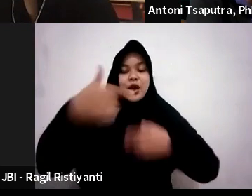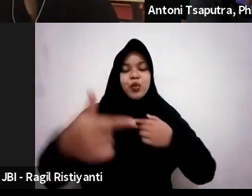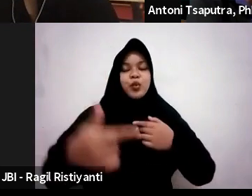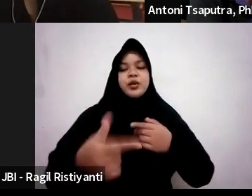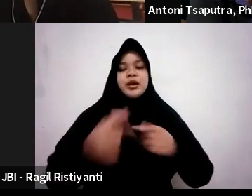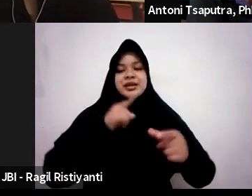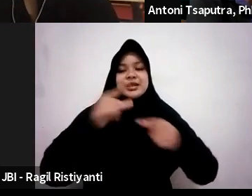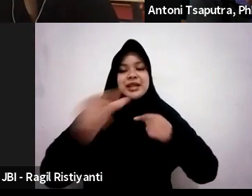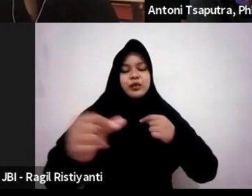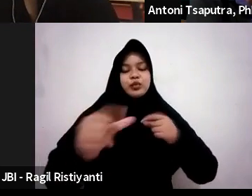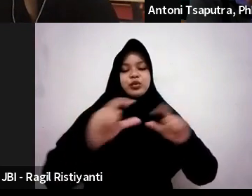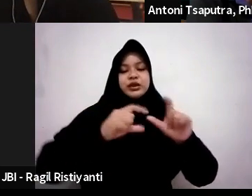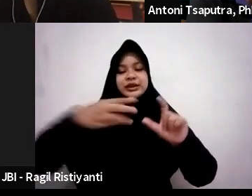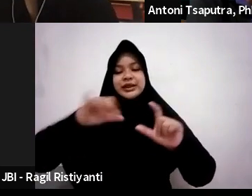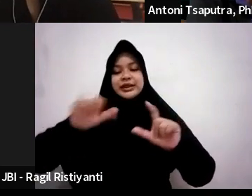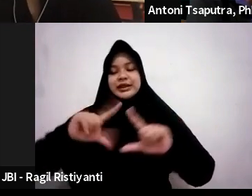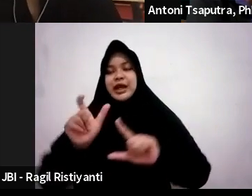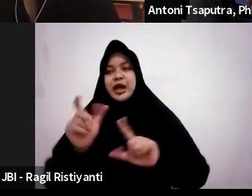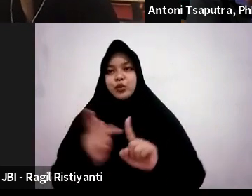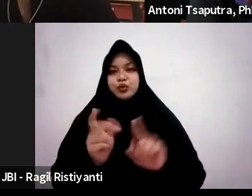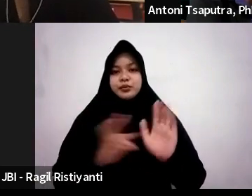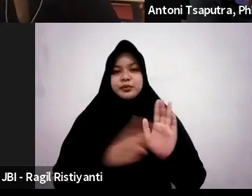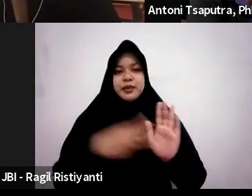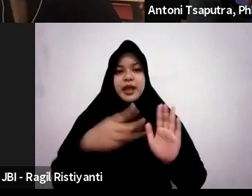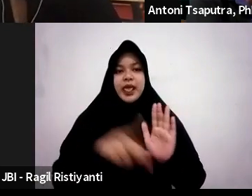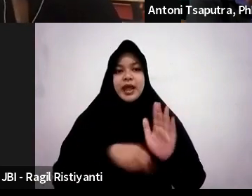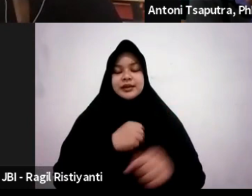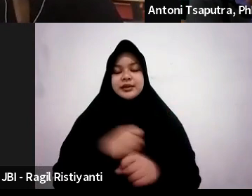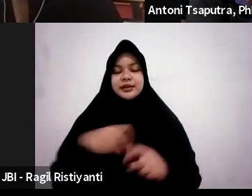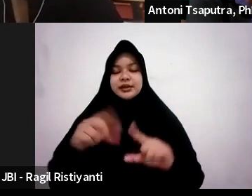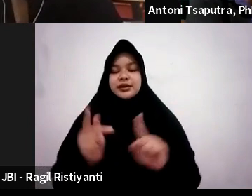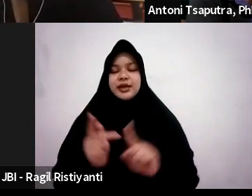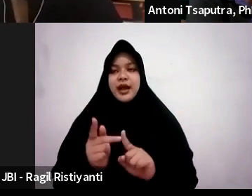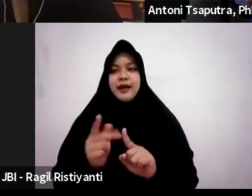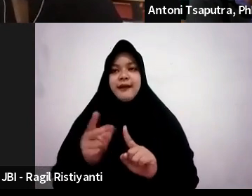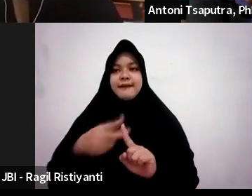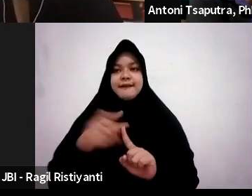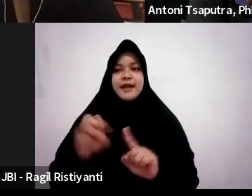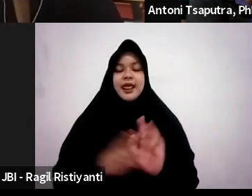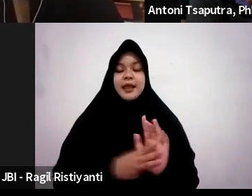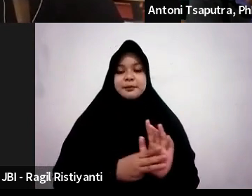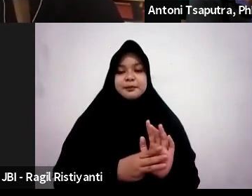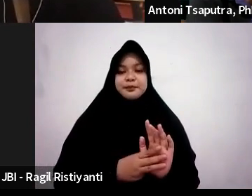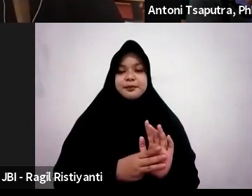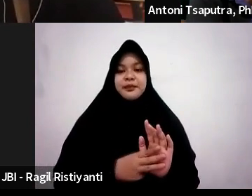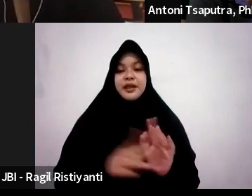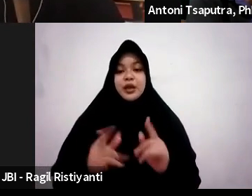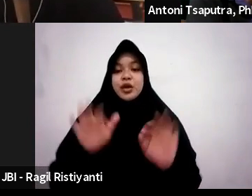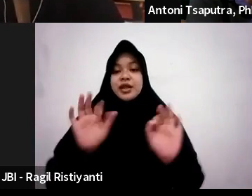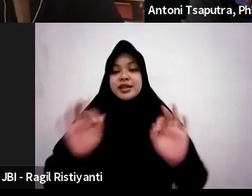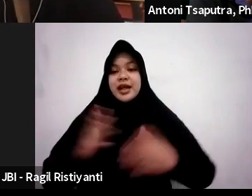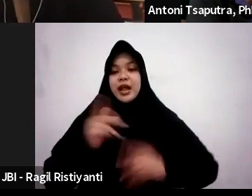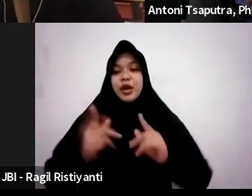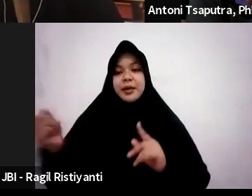sejauh langka itu itu sementara itu dari saya ya nanti kalau misalnya ada pertanyaan silahkan